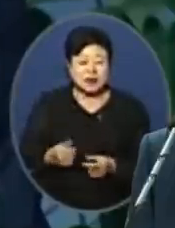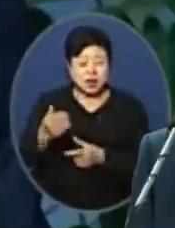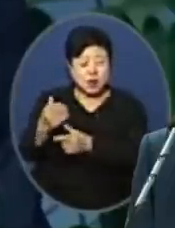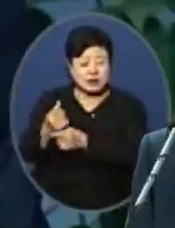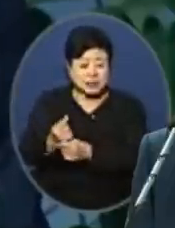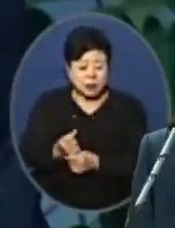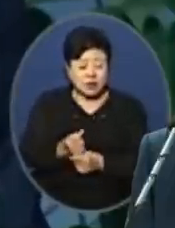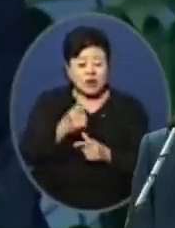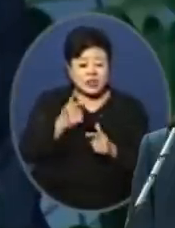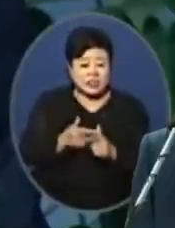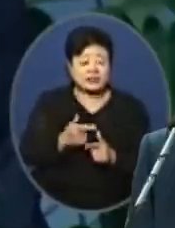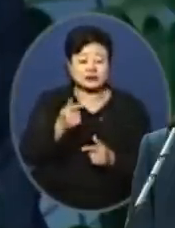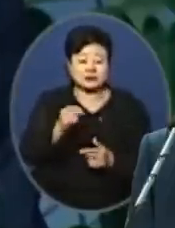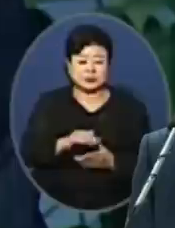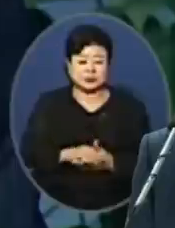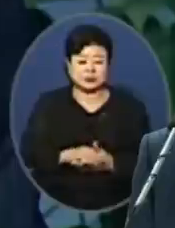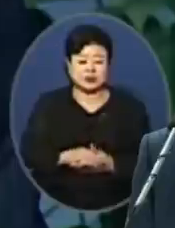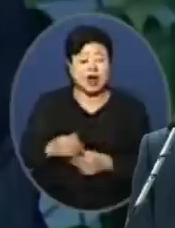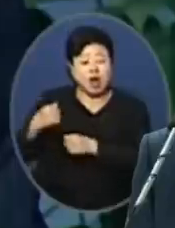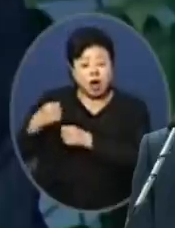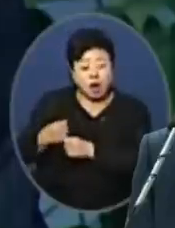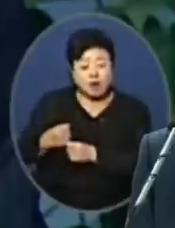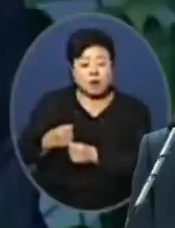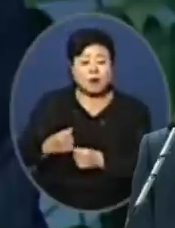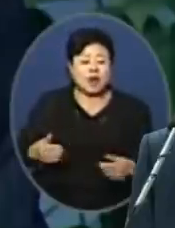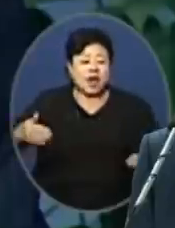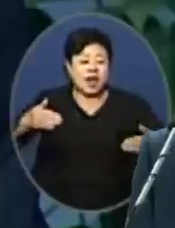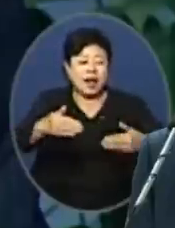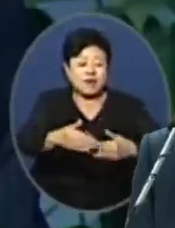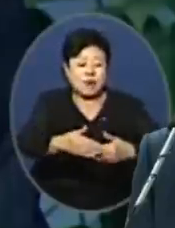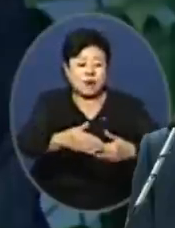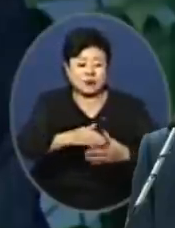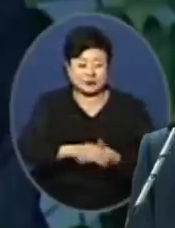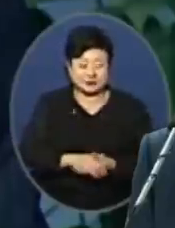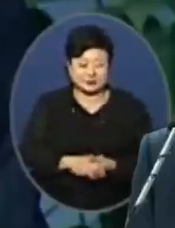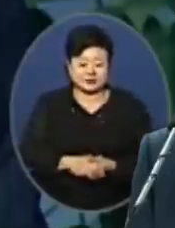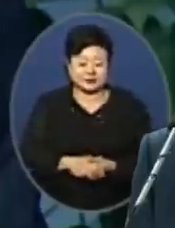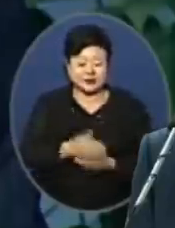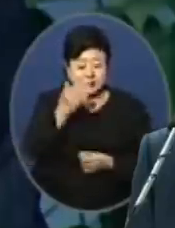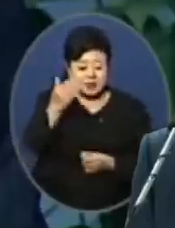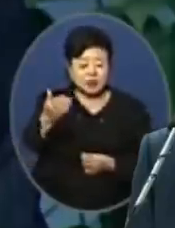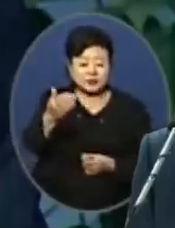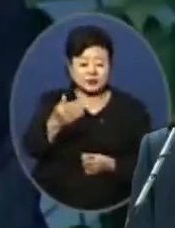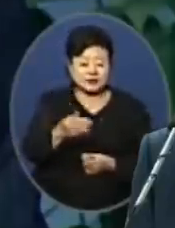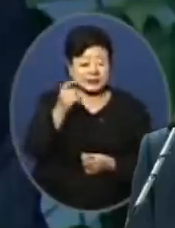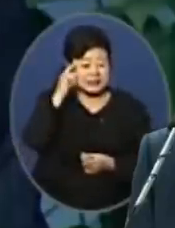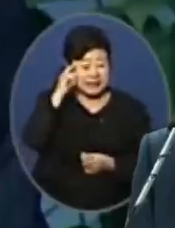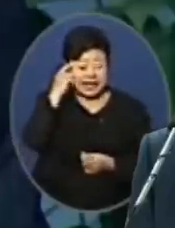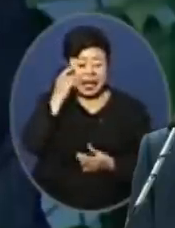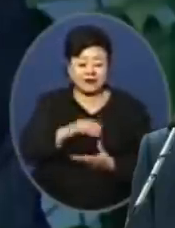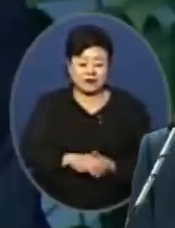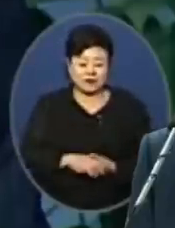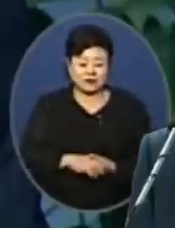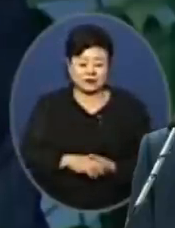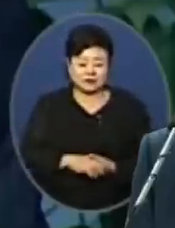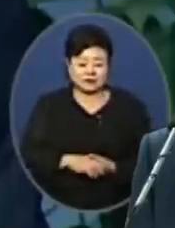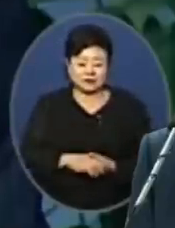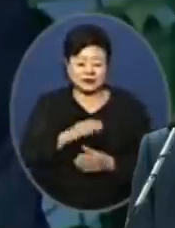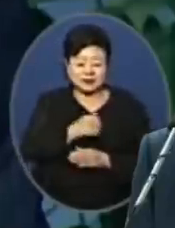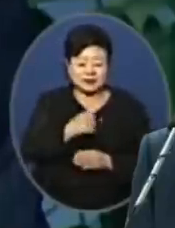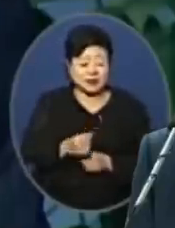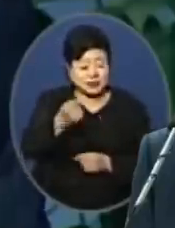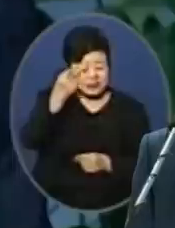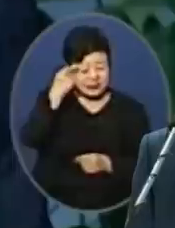잡고 예수님을 업고 안고 여러분이 그것을 생각하고